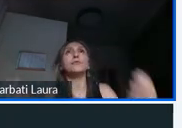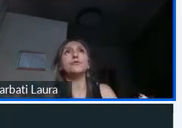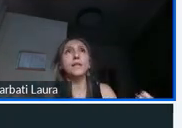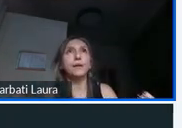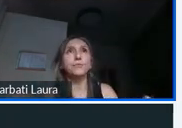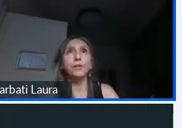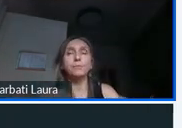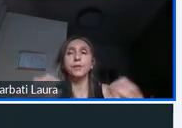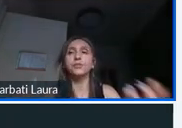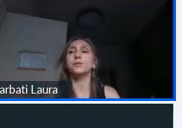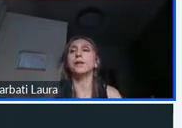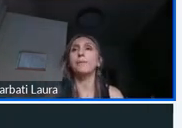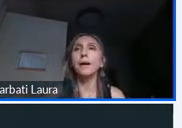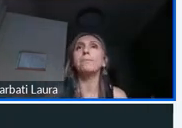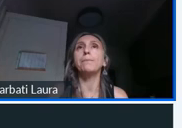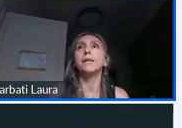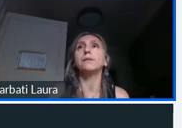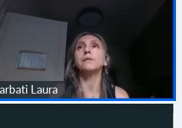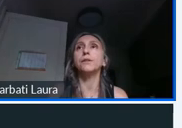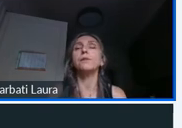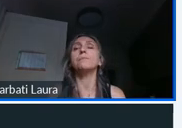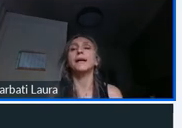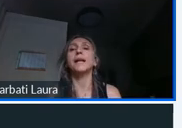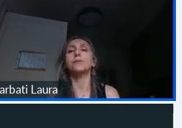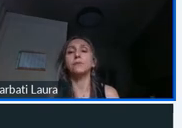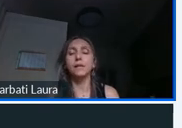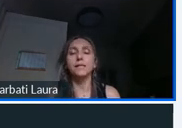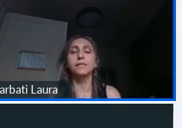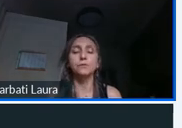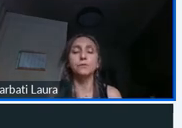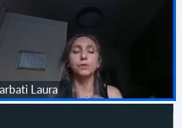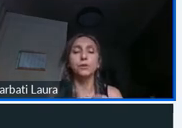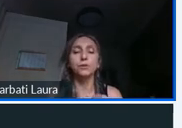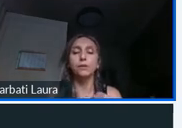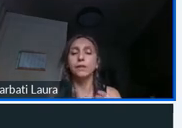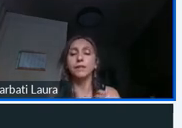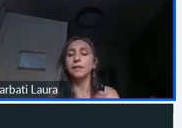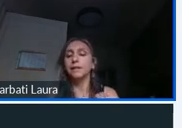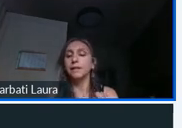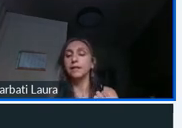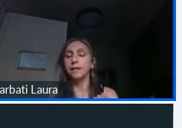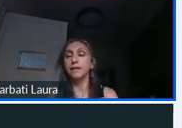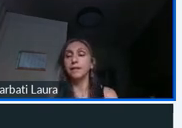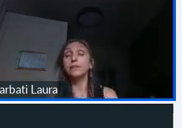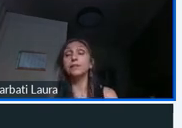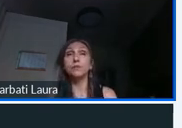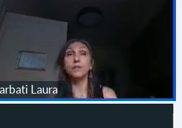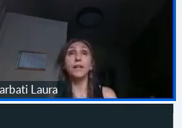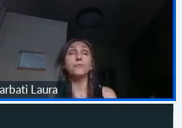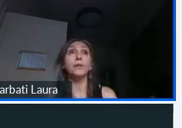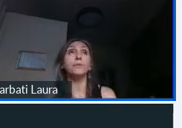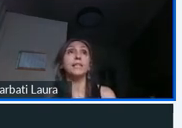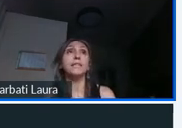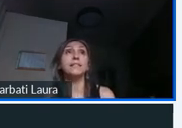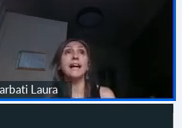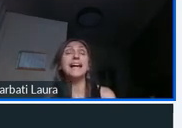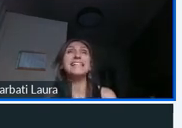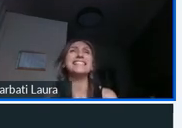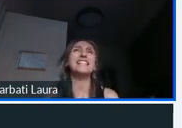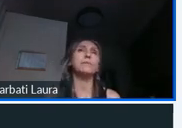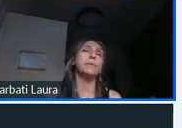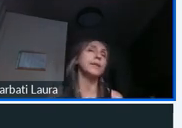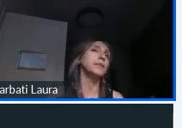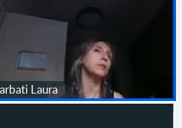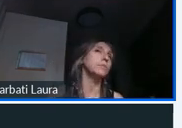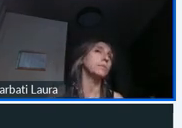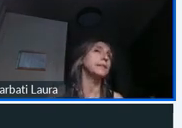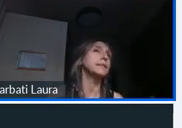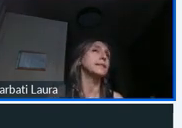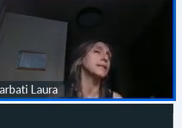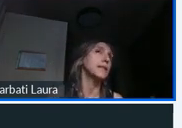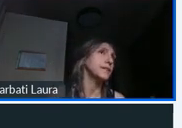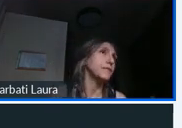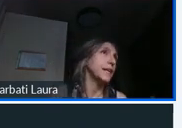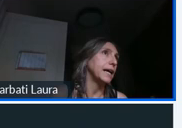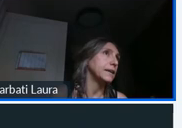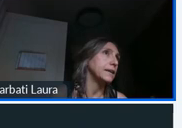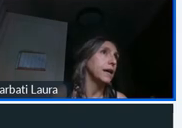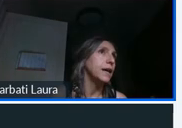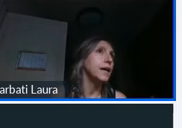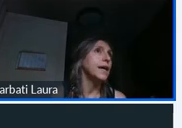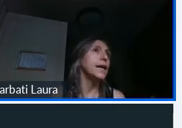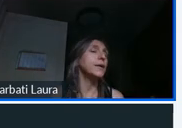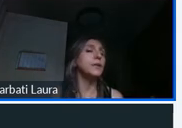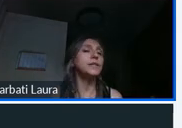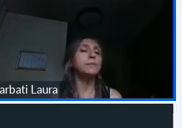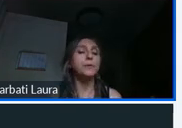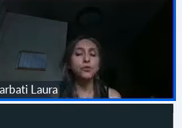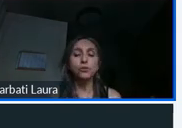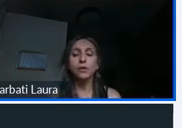parola dato geografico immagina una mappa, no? Io ho imparato, grazie all'aiuto dei colleghi, che il dato geografico è una realtà estremamente complessa e